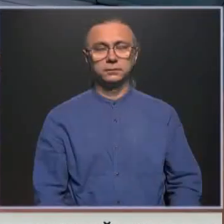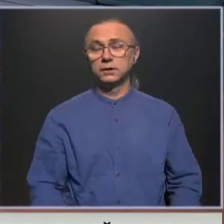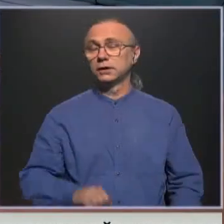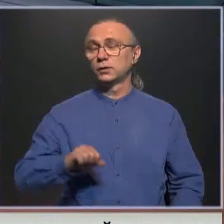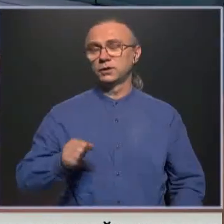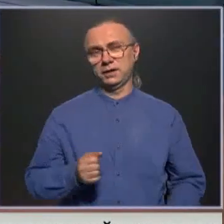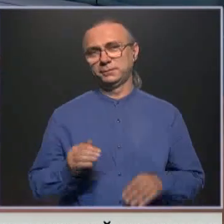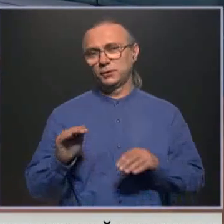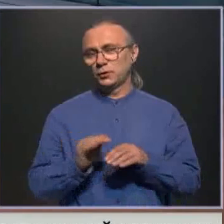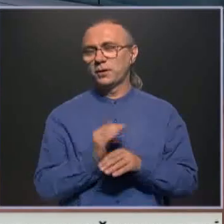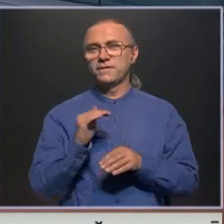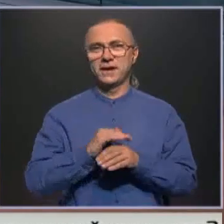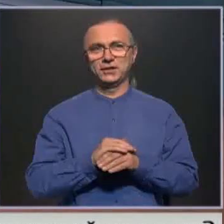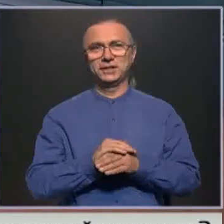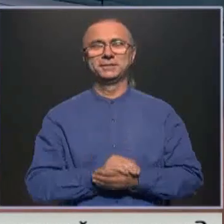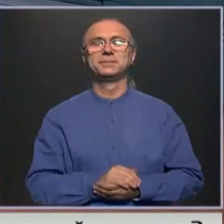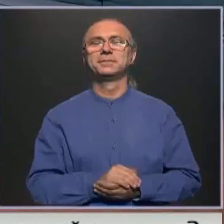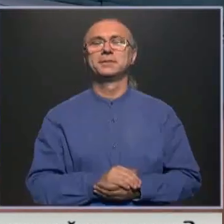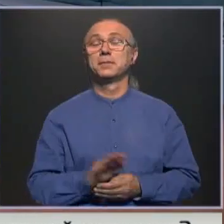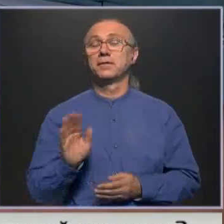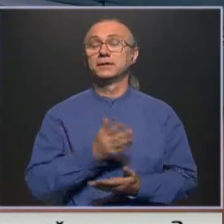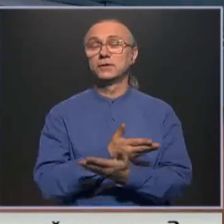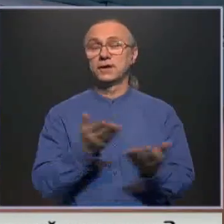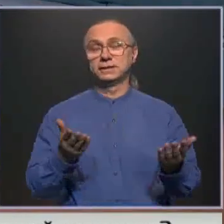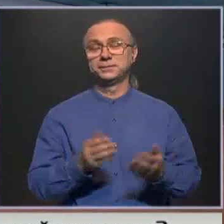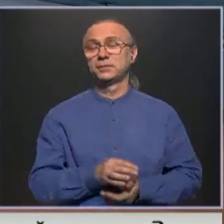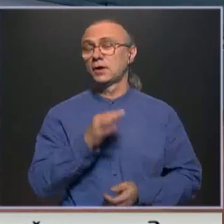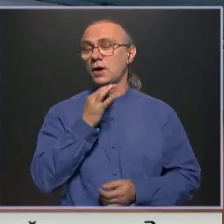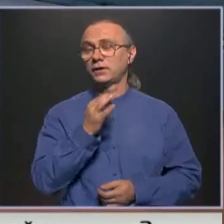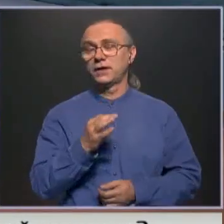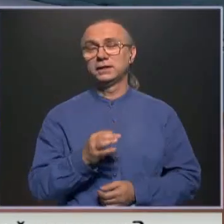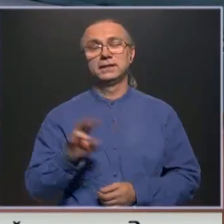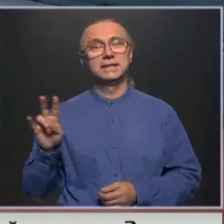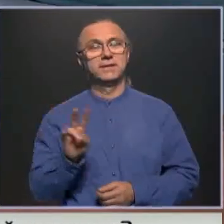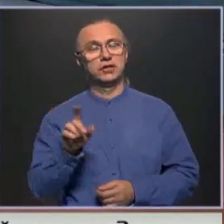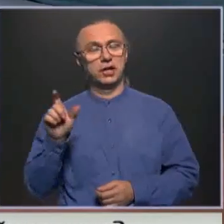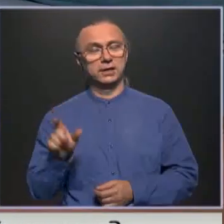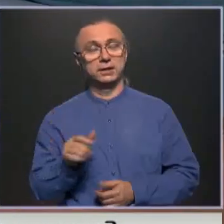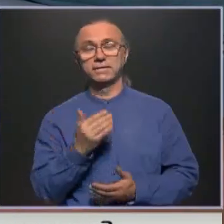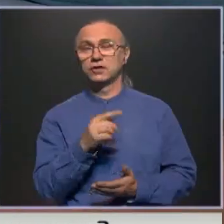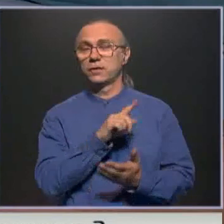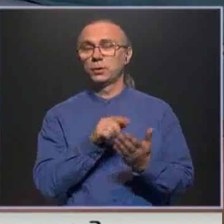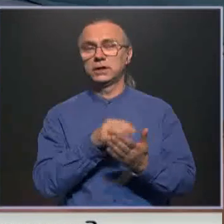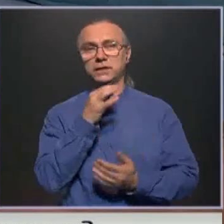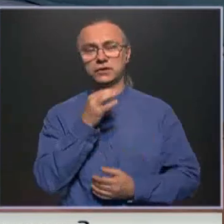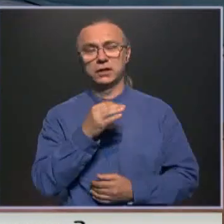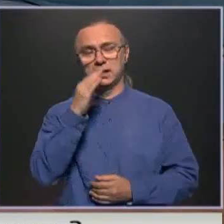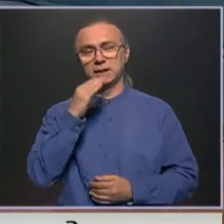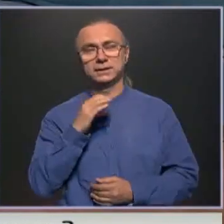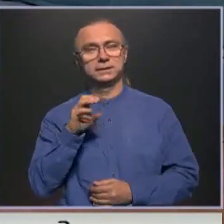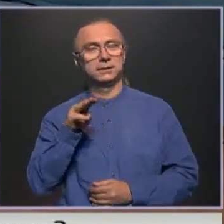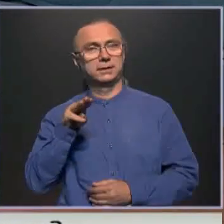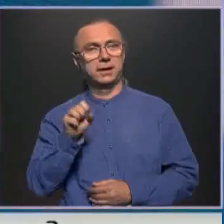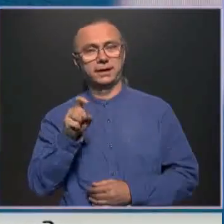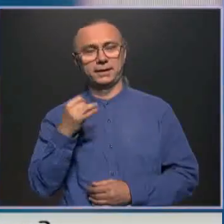Друзья, добрый вечер. Приветствуем всех, кто только что к нам присоединился. В прямом эфире стартует программа «Ответ священника». И сегодня на все ваши вопросы отвечает иерей Стахий